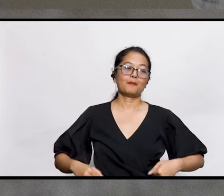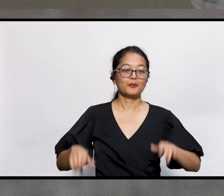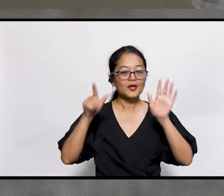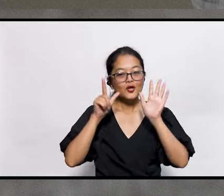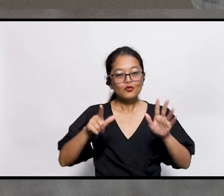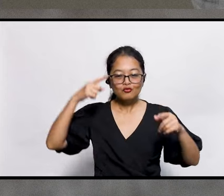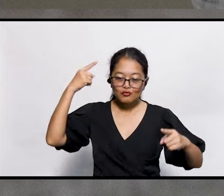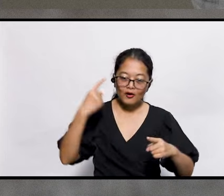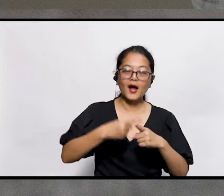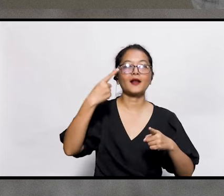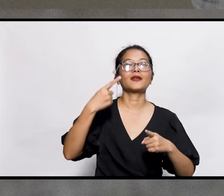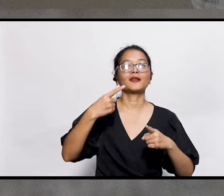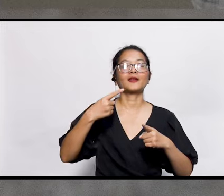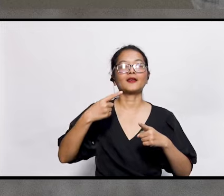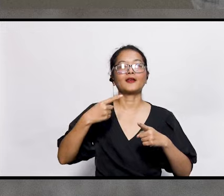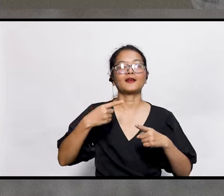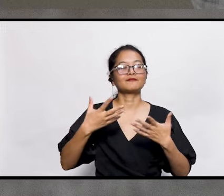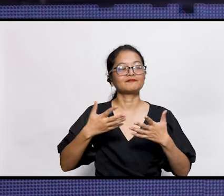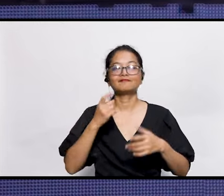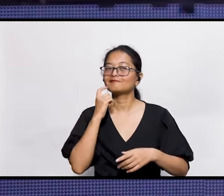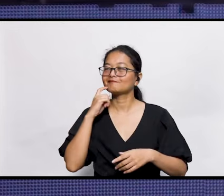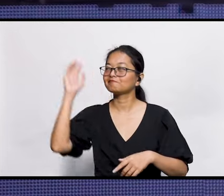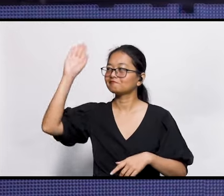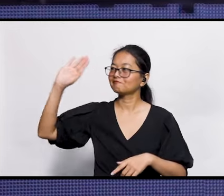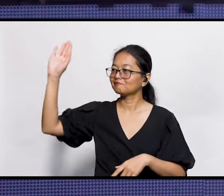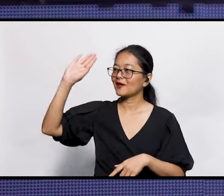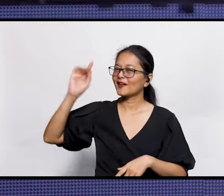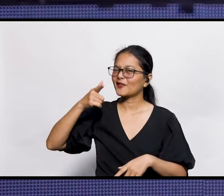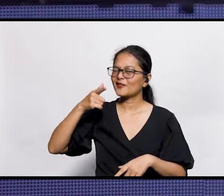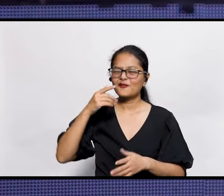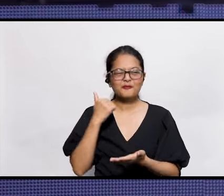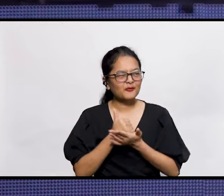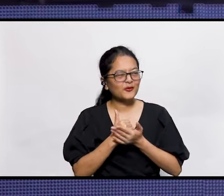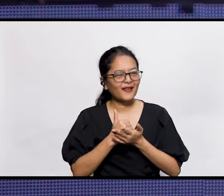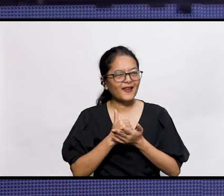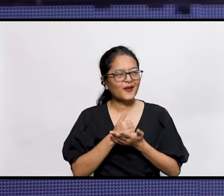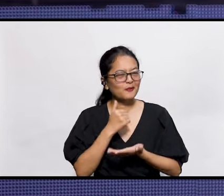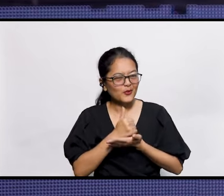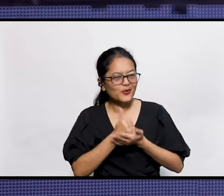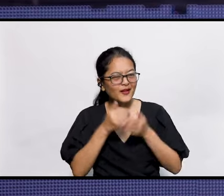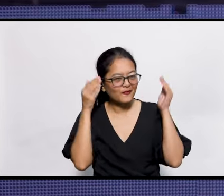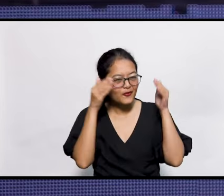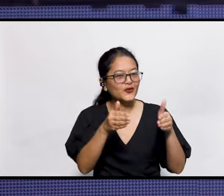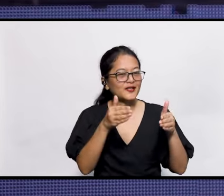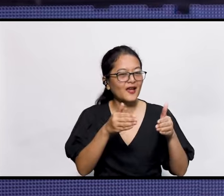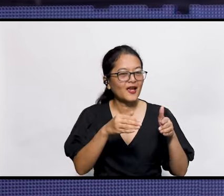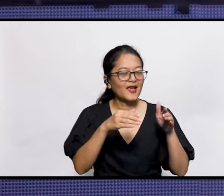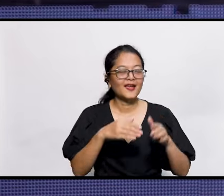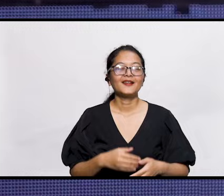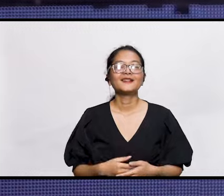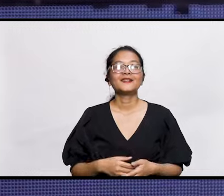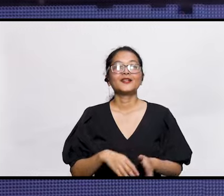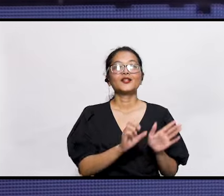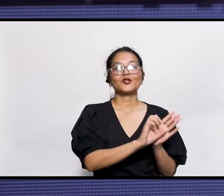tujuh kali bayangkan itu itu spesifik keliling tuh Misalnya ini